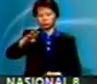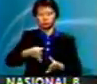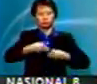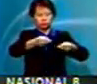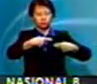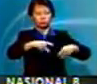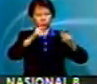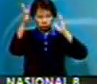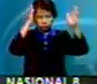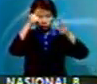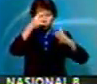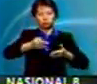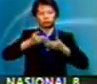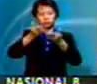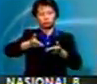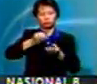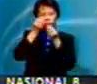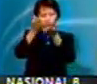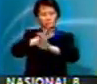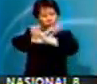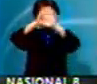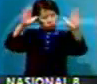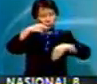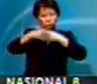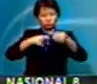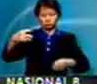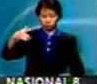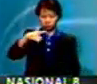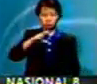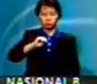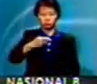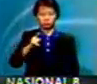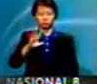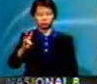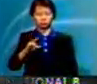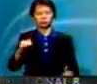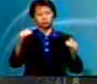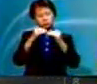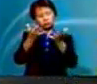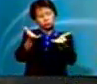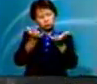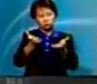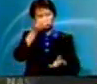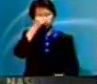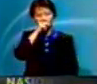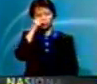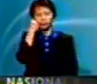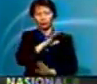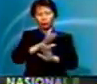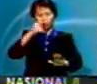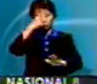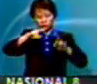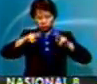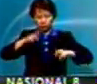kepada Malaysia menyampaikan mesej jelas berhubung nahas tersebut. Keadilan yang dituntut Datuk Seri Najib bukan hanya untuk